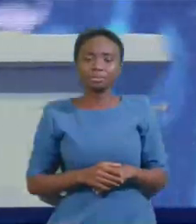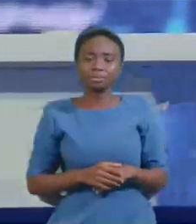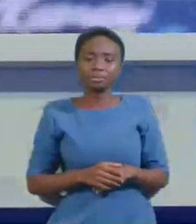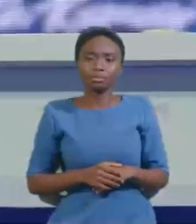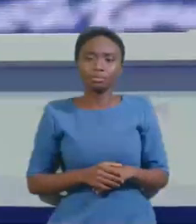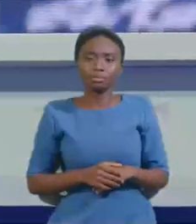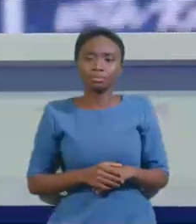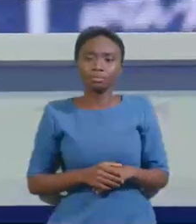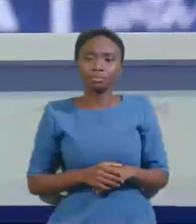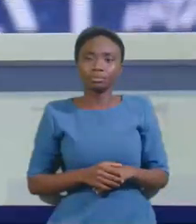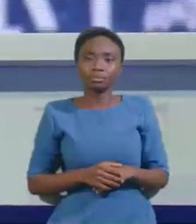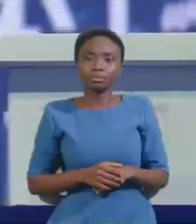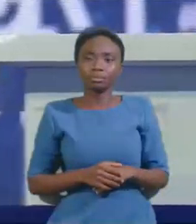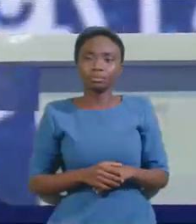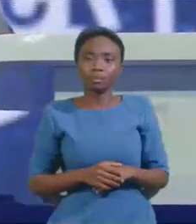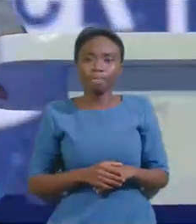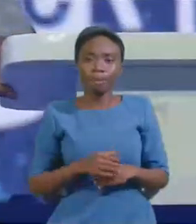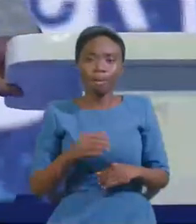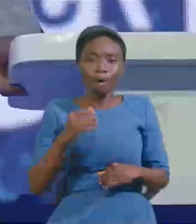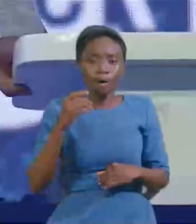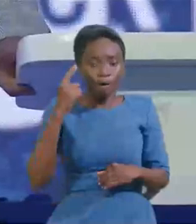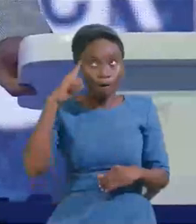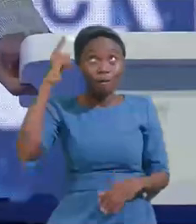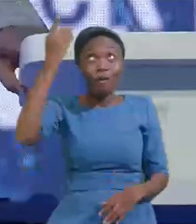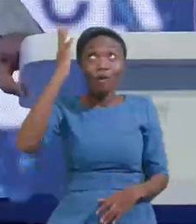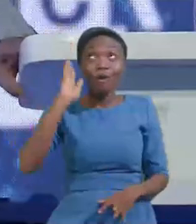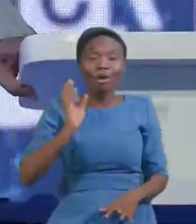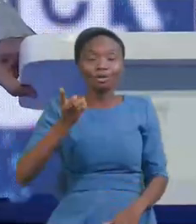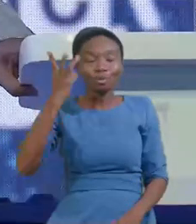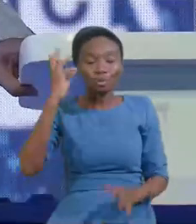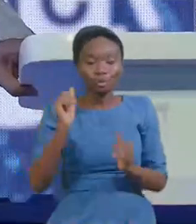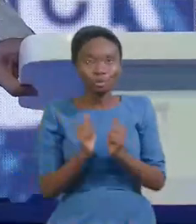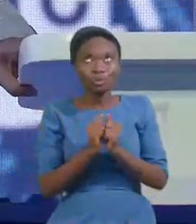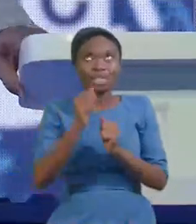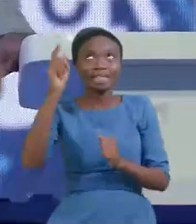Et guérissant tous ceux qui étaient sous l'empire du diable.